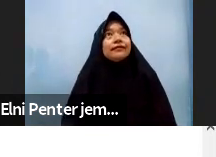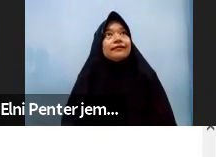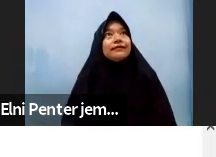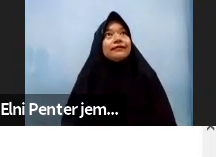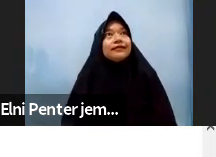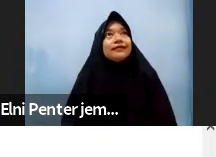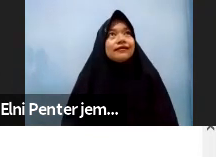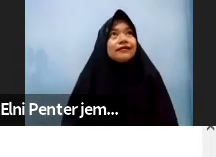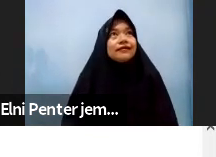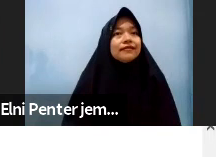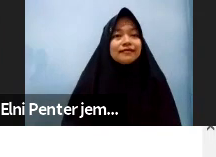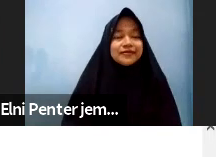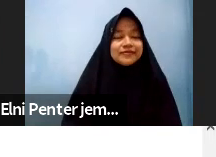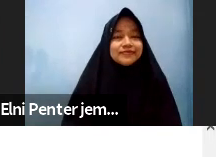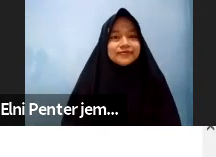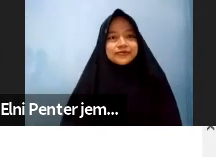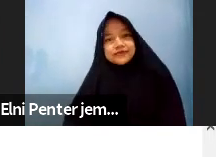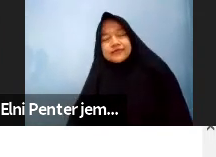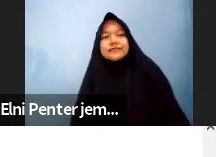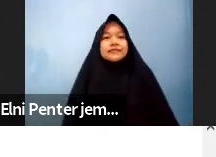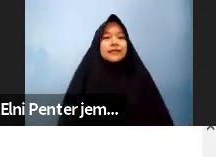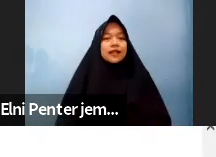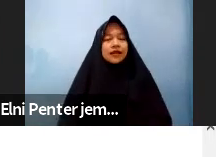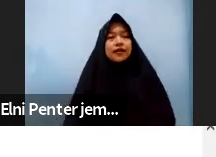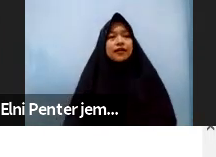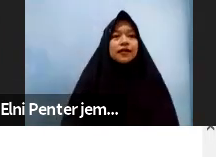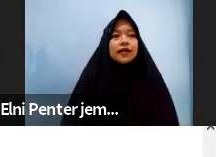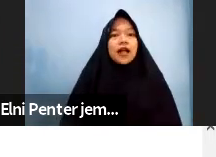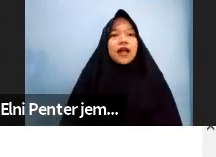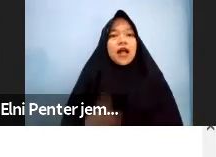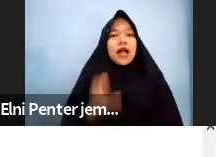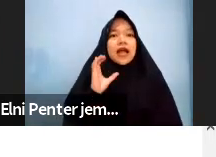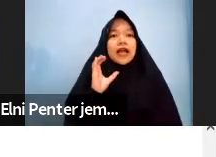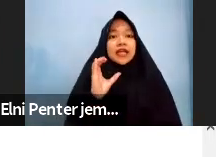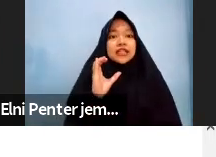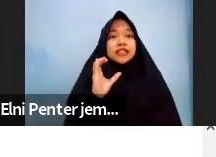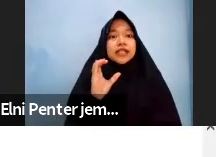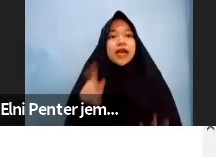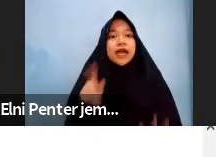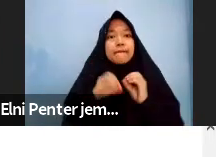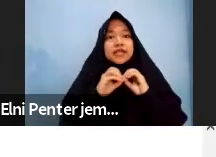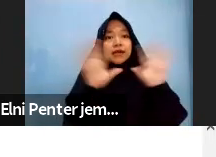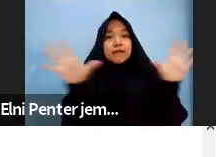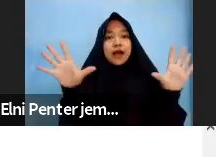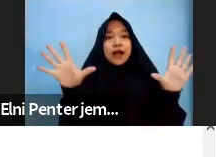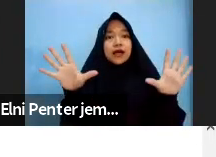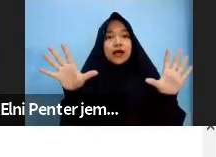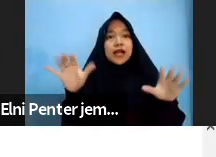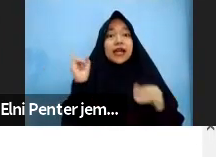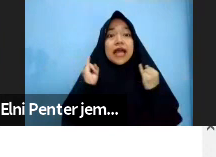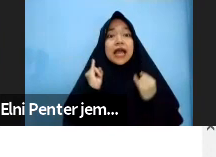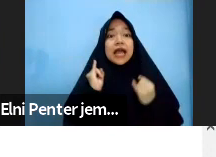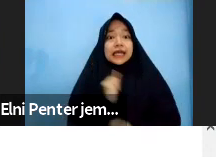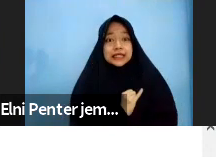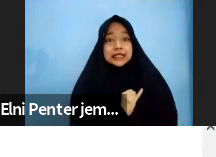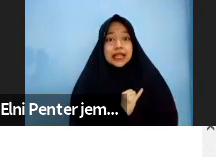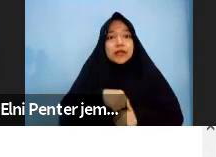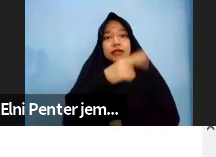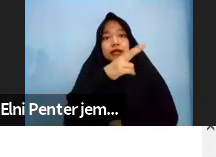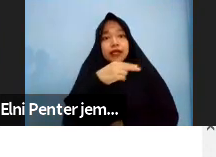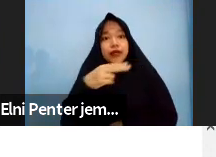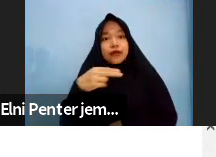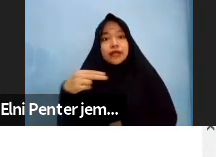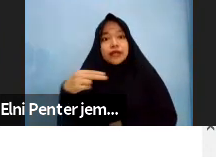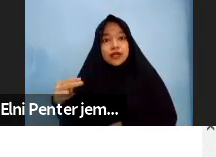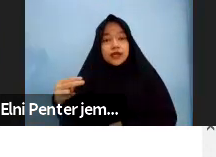para pedagang proses penyebaran Islam berlangsung sejak abad 7 masehi sampai abad 8 masih nya file